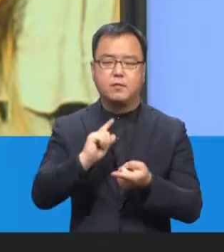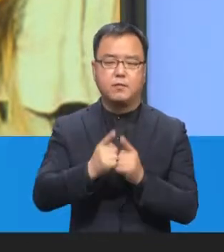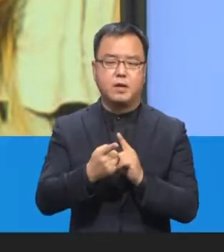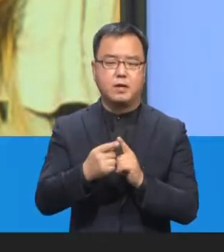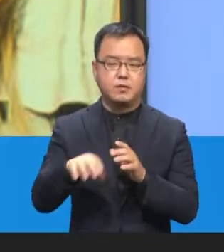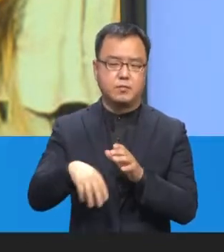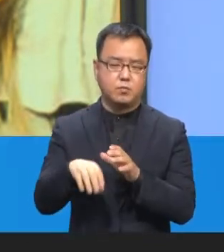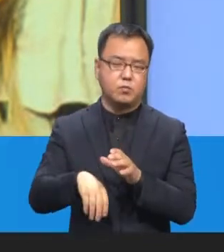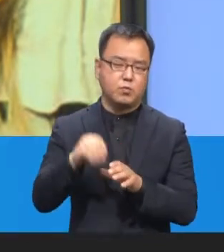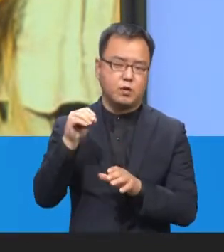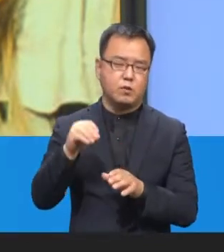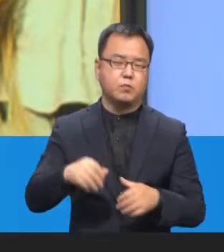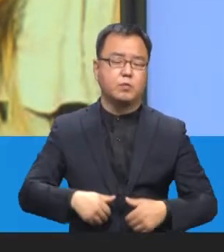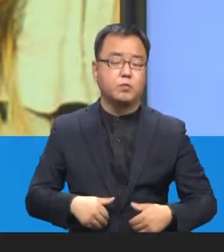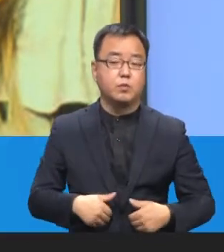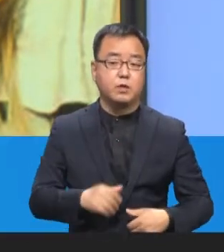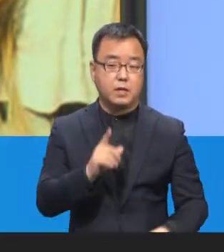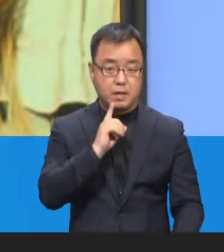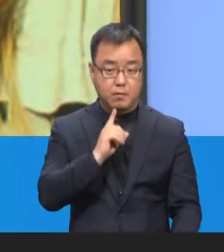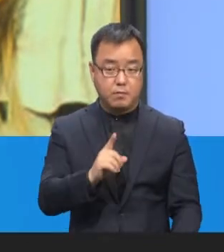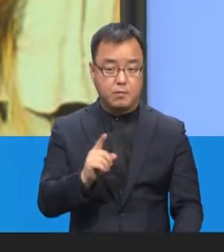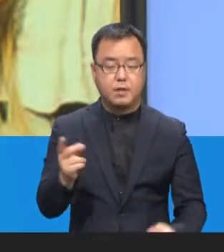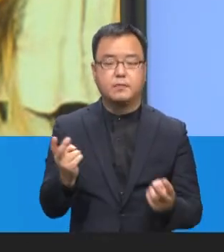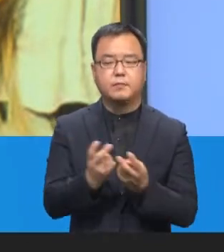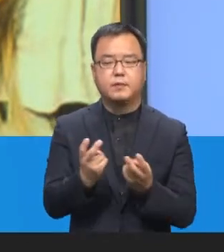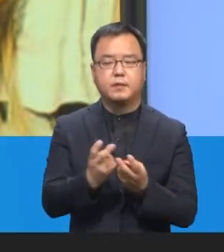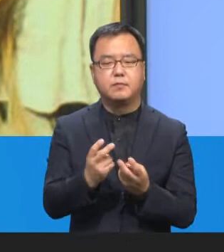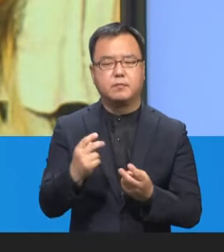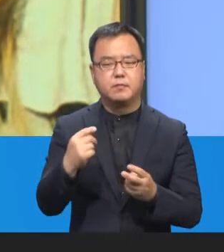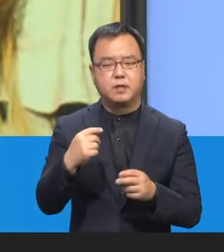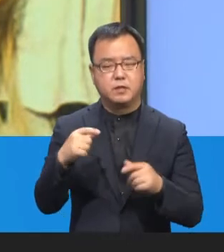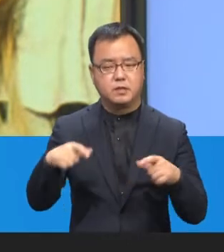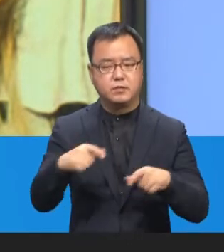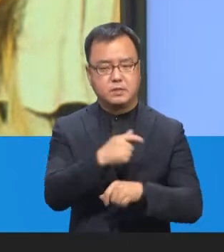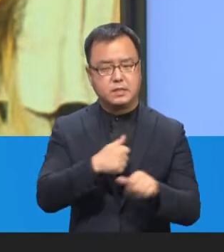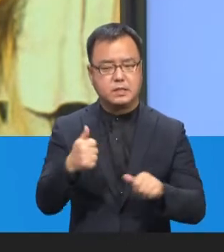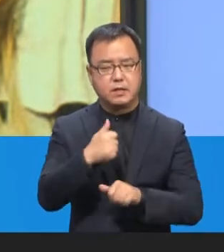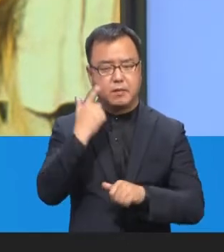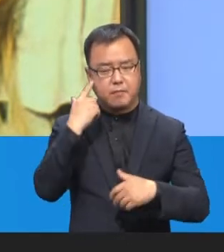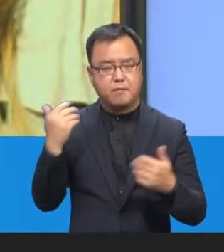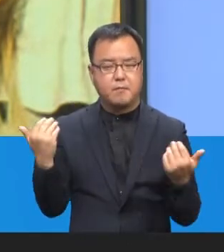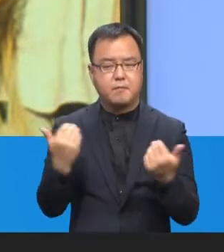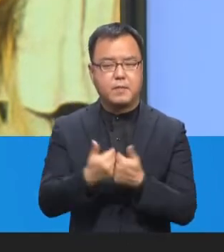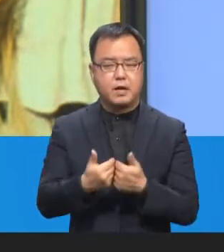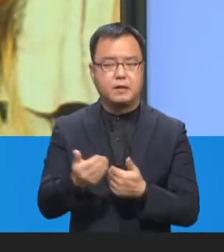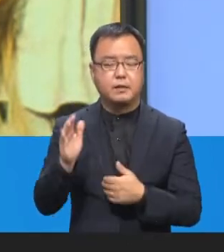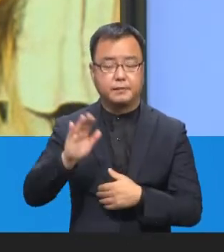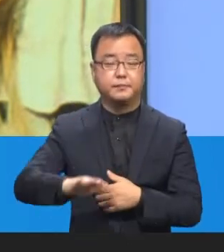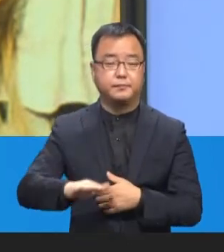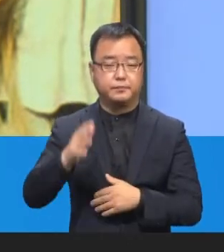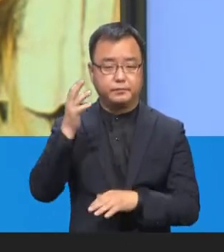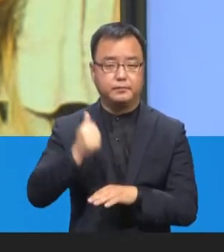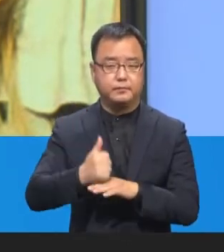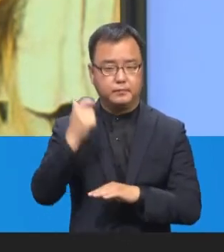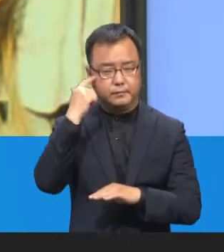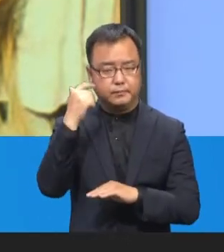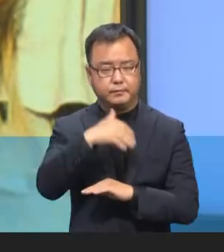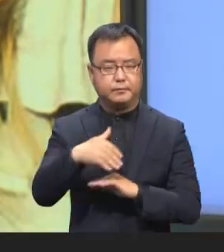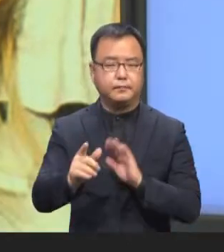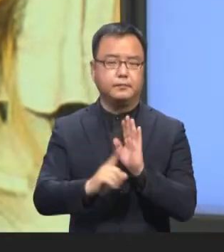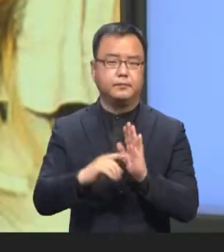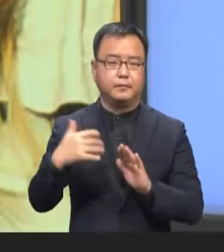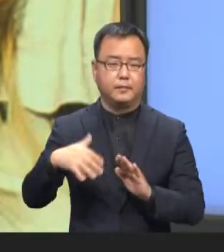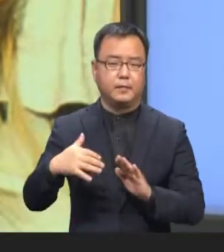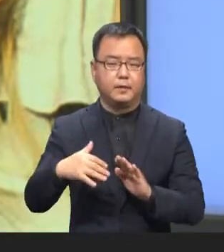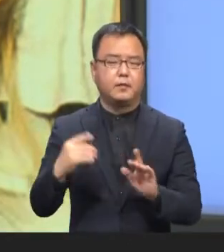고 제안하기도 했습니다 어이 방식은 2 4회 반대에 부딪혀 찜한 아직 최종 말이 나오지 않은 만큼 어떻게 바뀔지는 조금 더